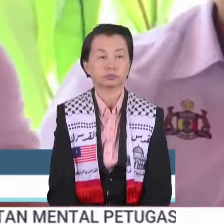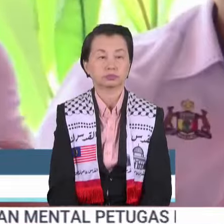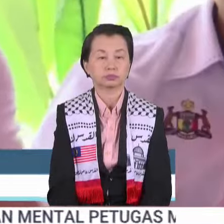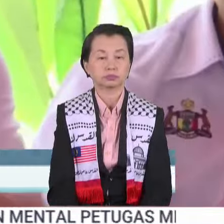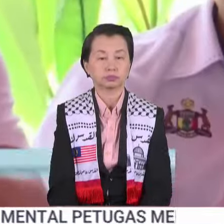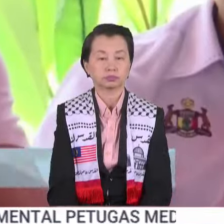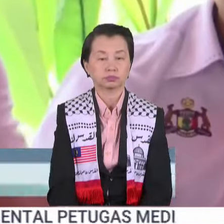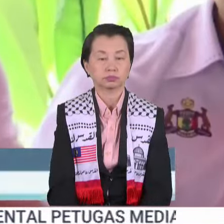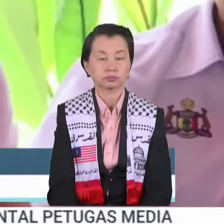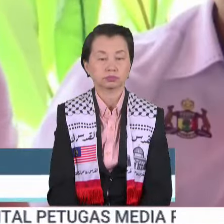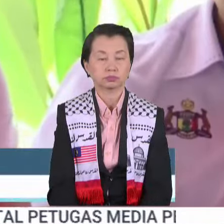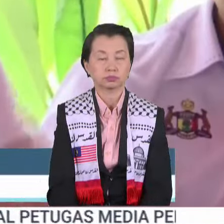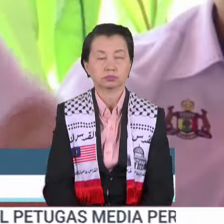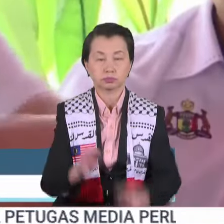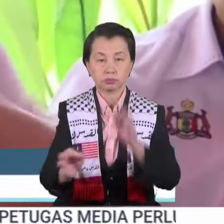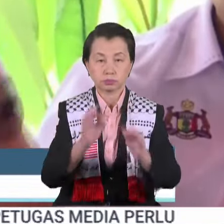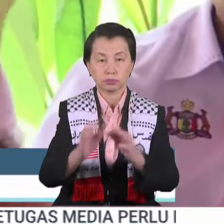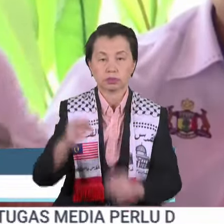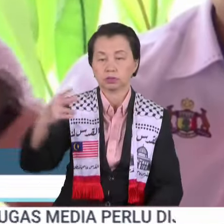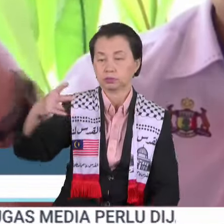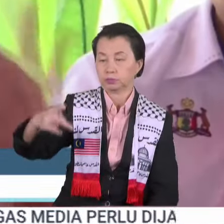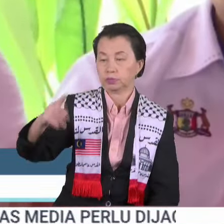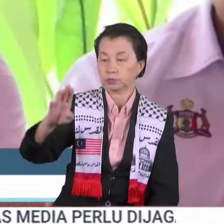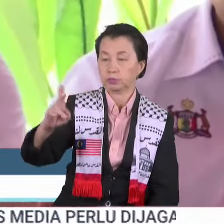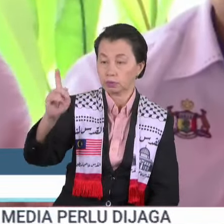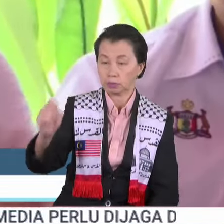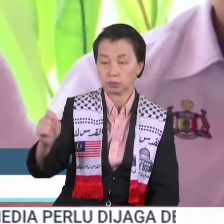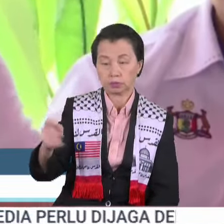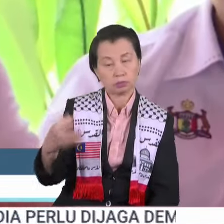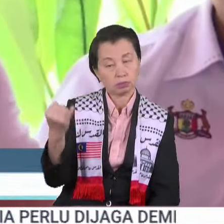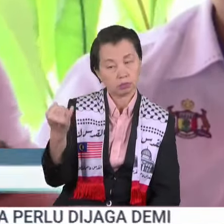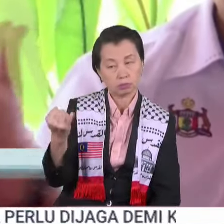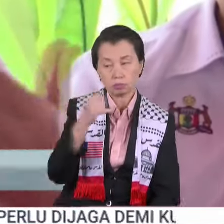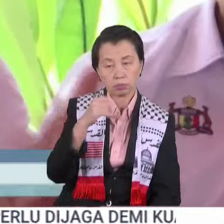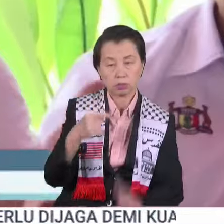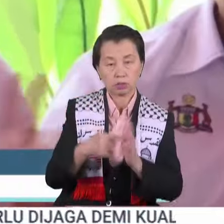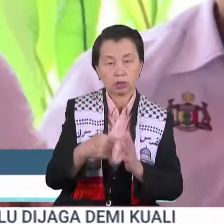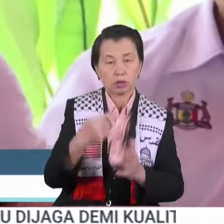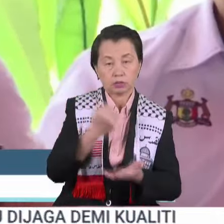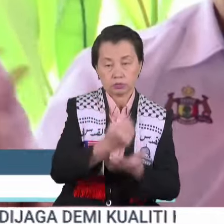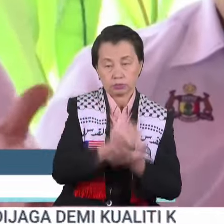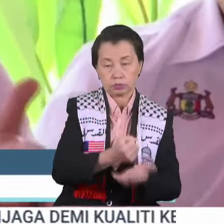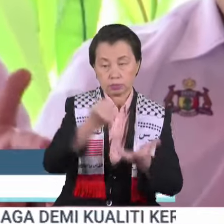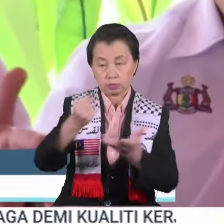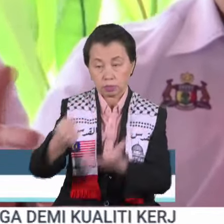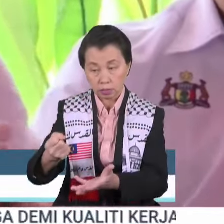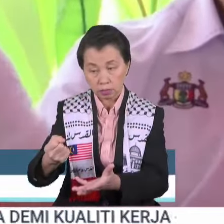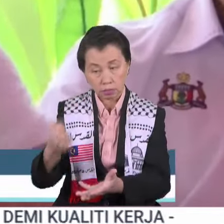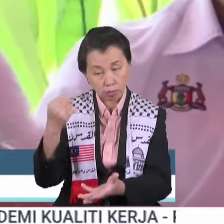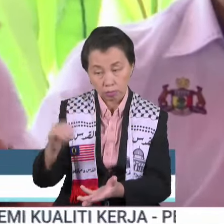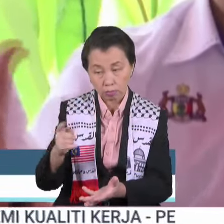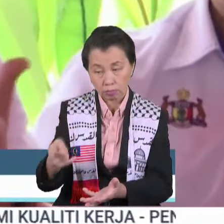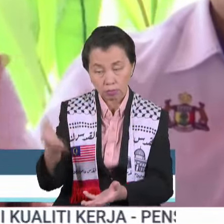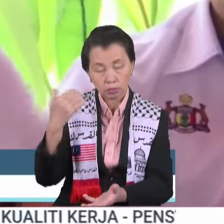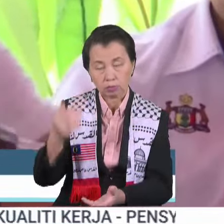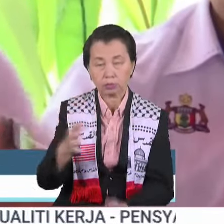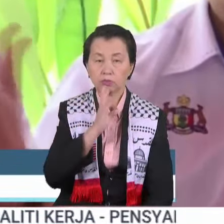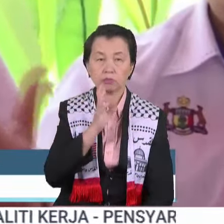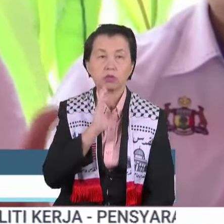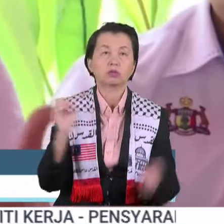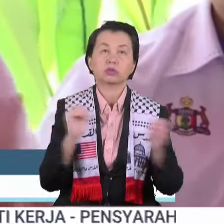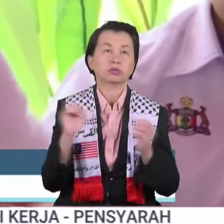Jika PBT yang tak dapat perform, duit kita turun, dia tak ada dalil lagi, tak ada alasan. Okay, dulu sentiasa kata